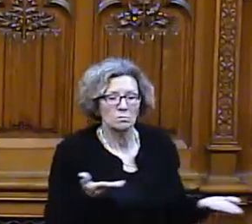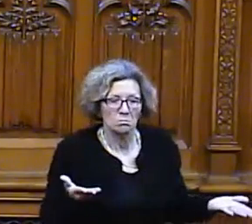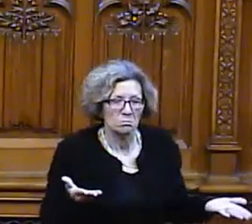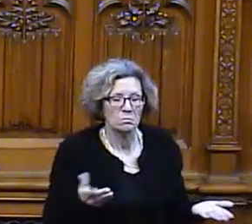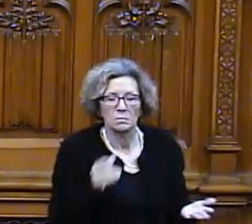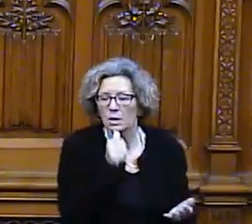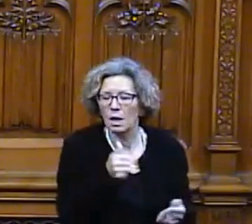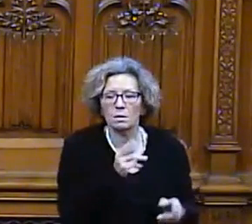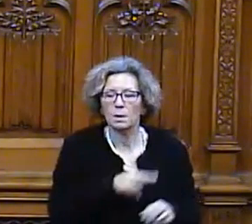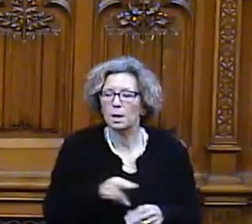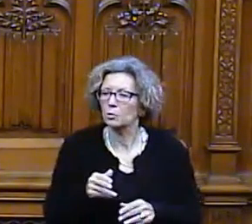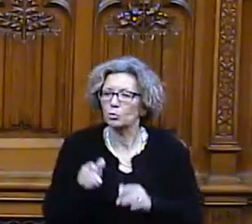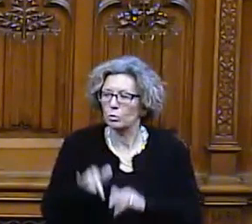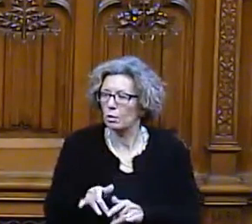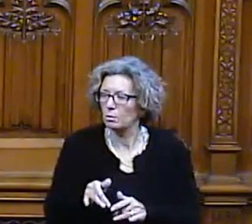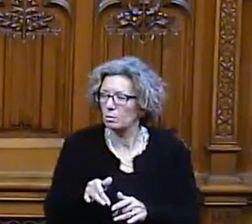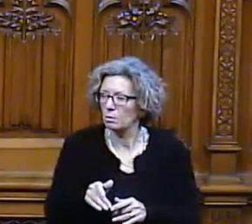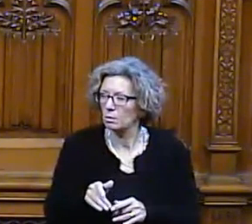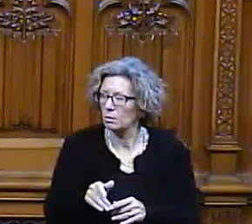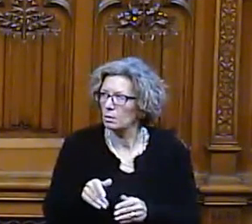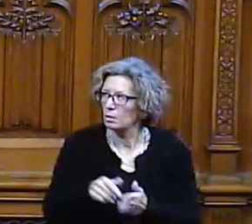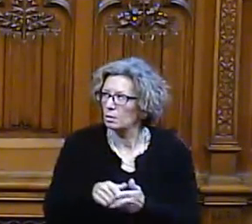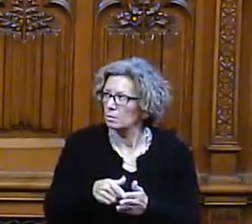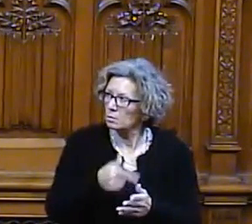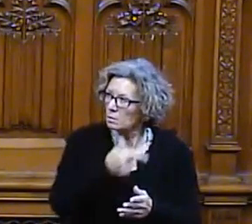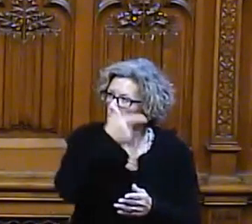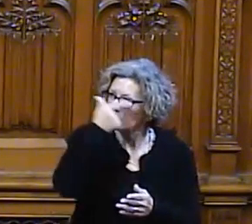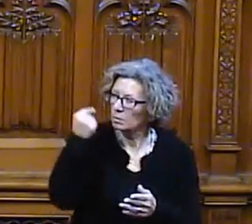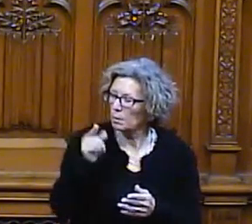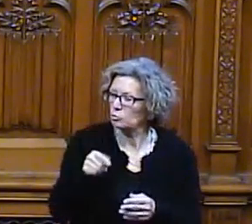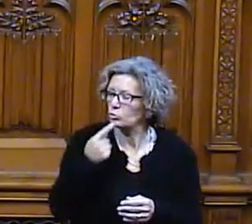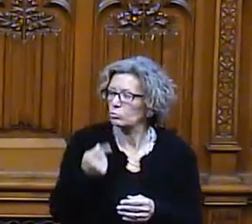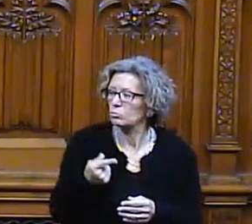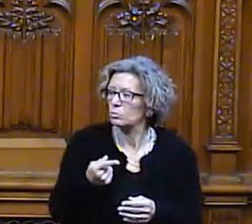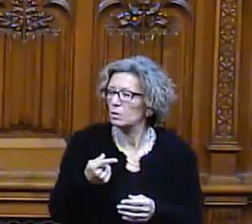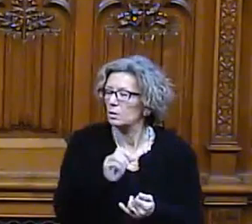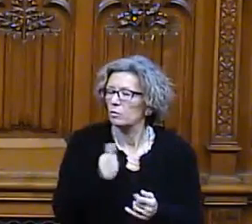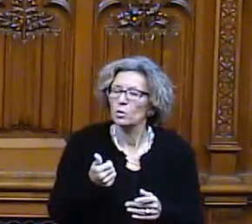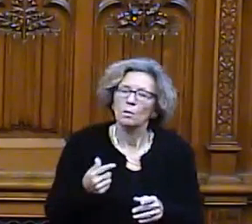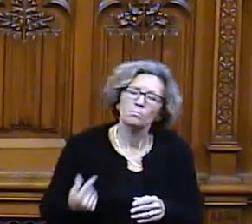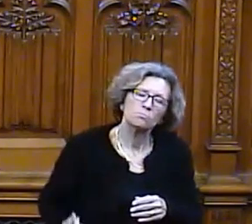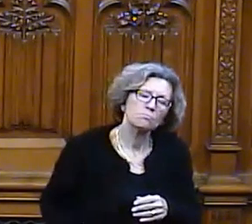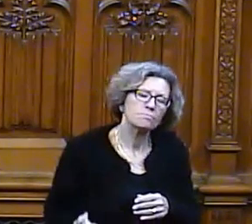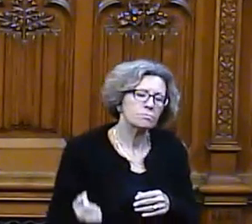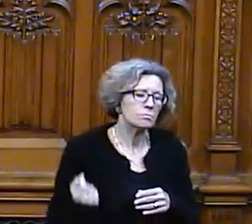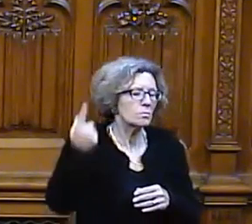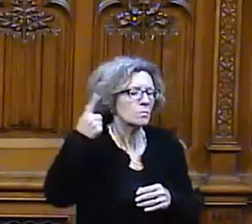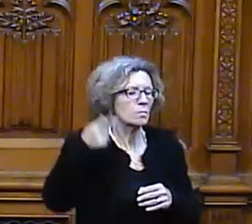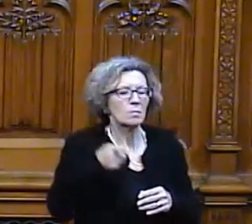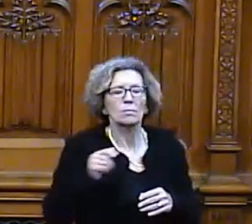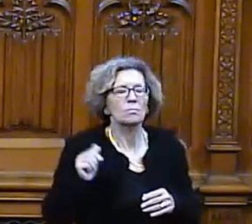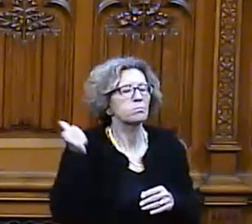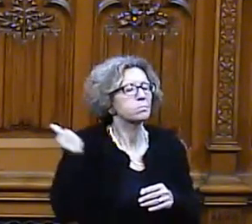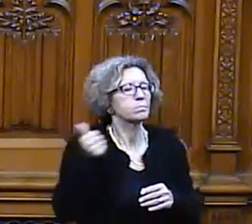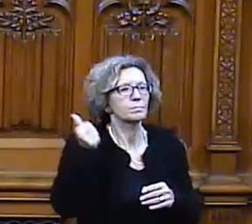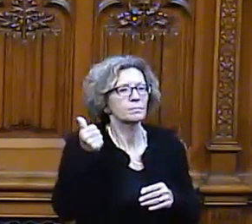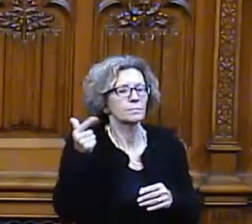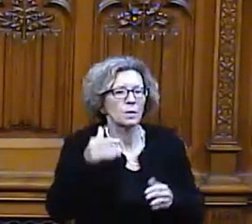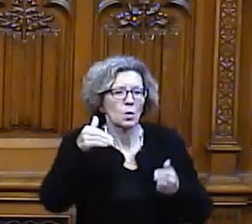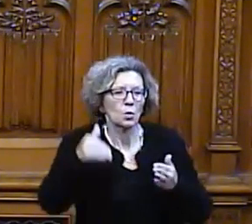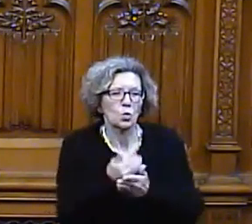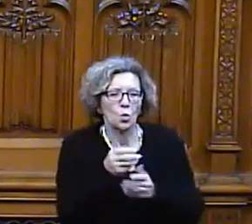keine Berechtigung, hier den Menschen von einem epochalen, von einem spektakulären